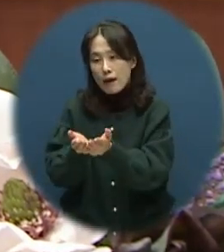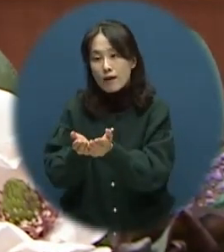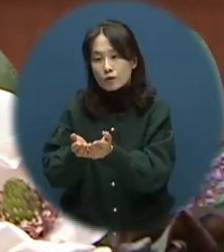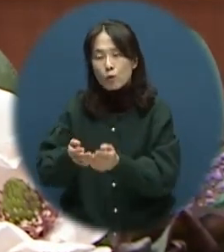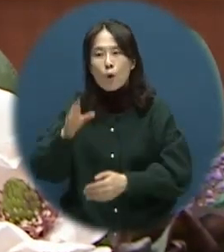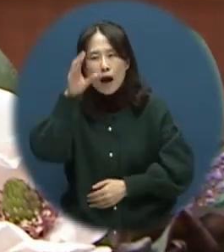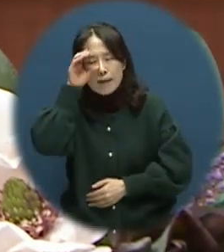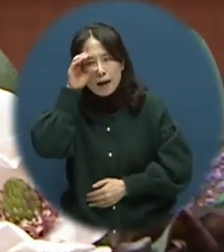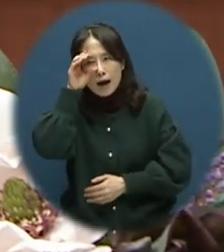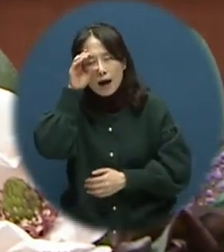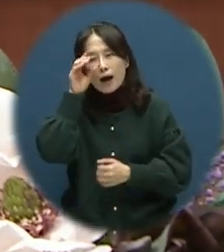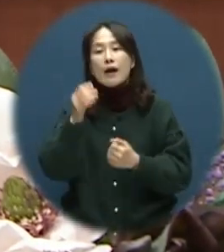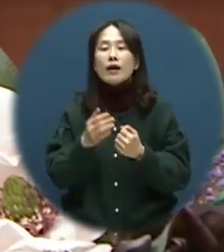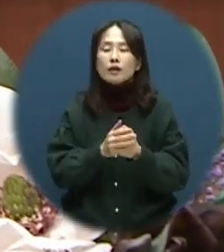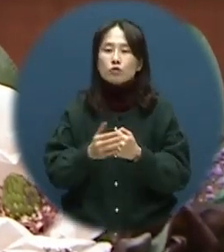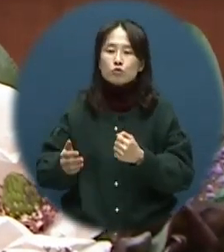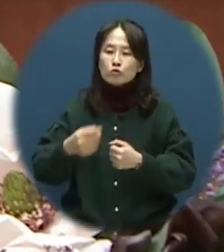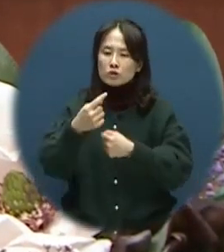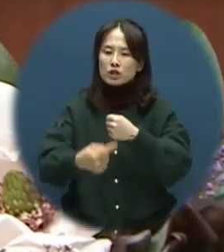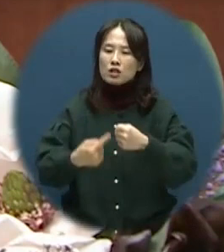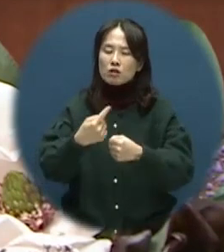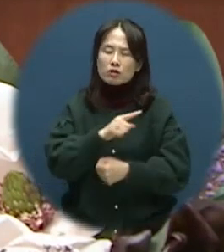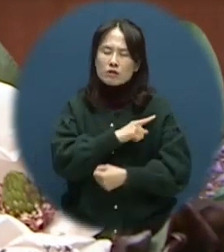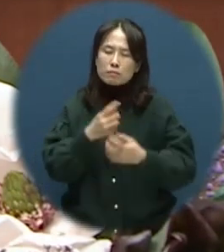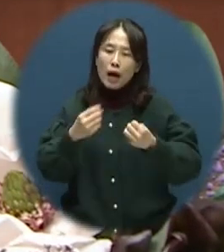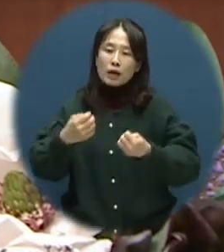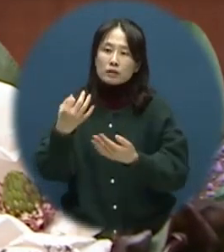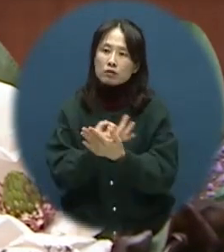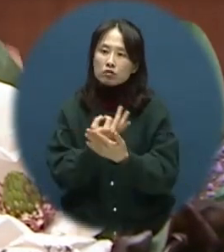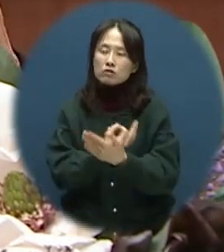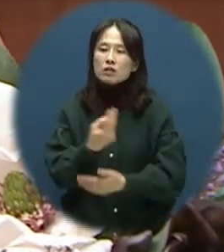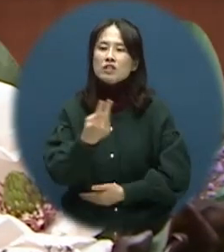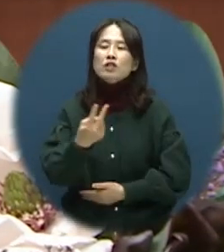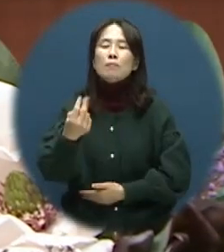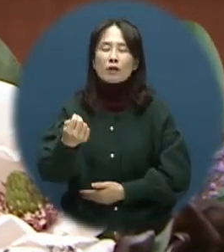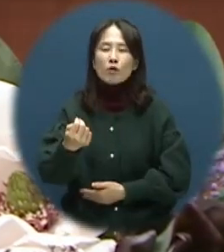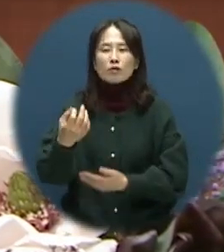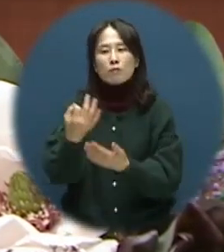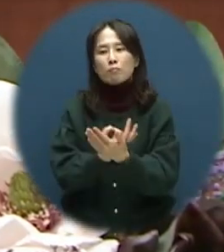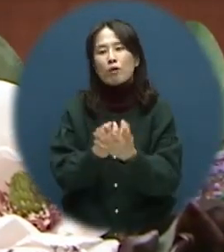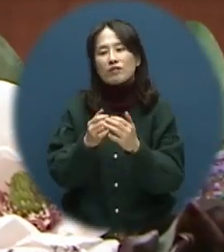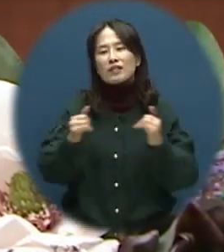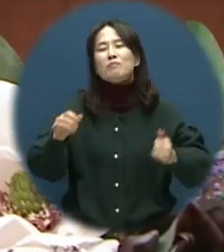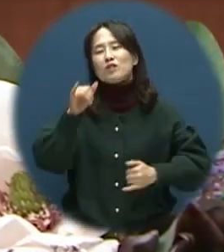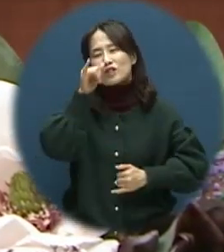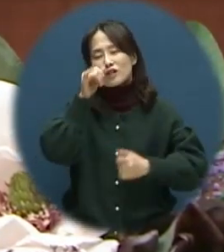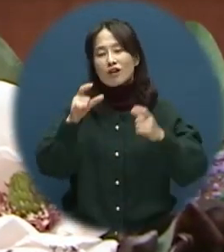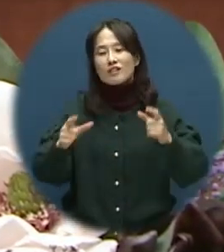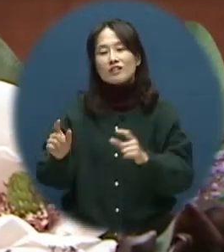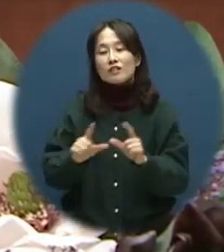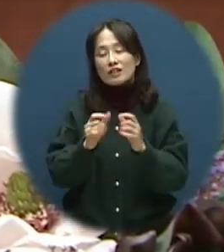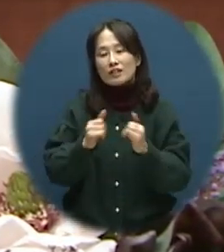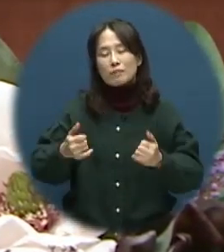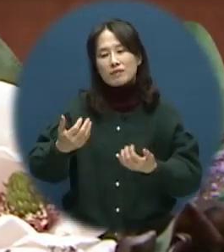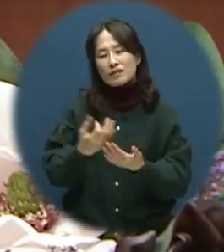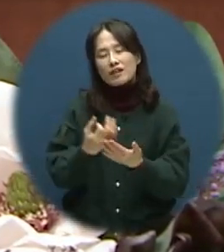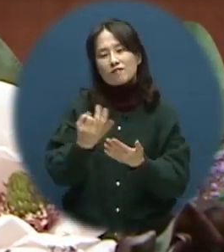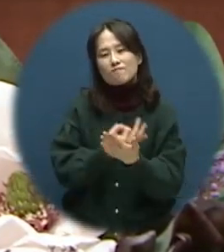분은 연봉이 2천만 원 정도까지 된다고. 이야. 그래서 지역 주민들에게도 굉장히 큰 저희가 되고 있는 거죠.